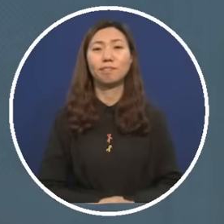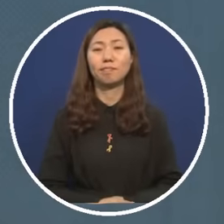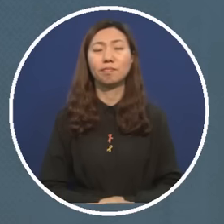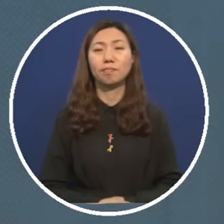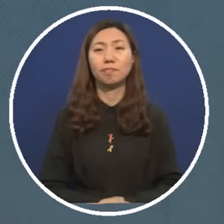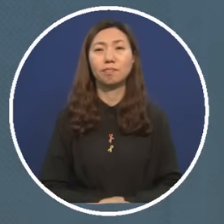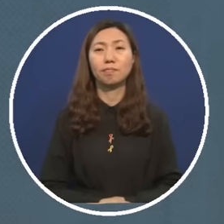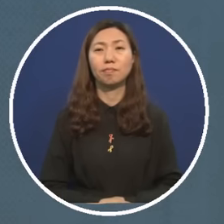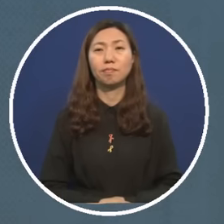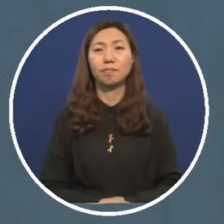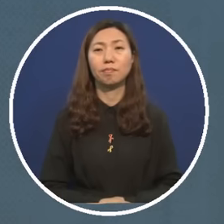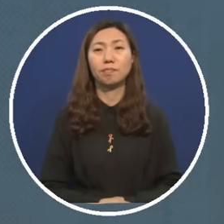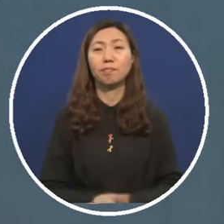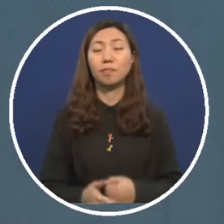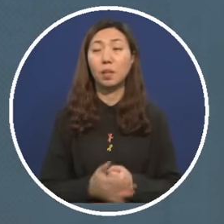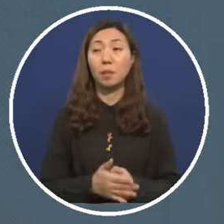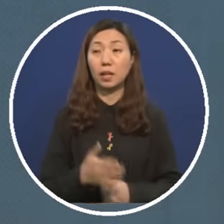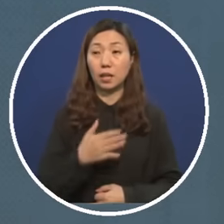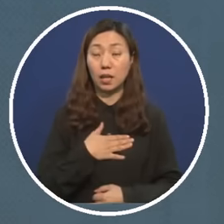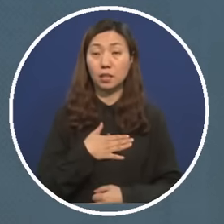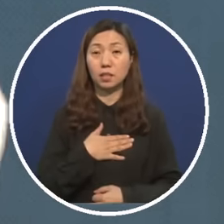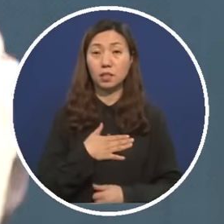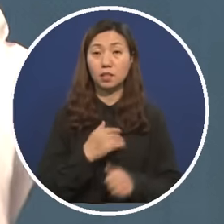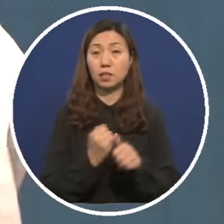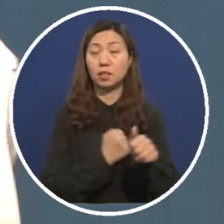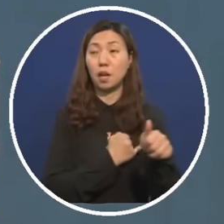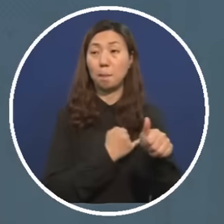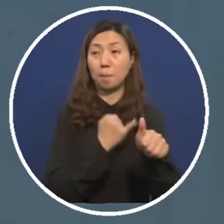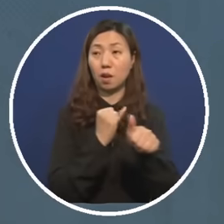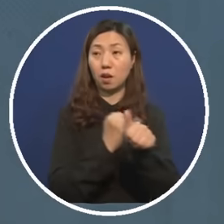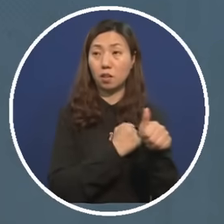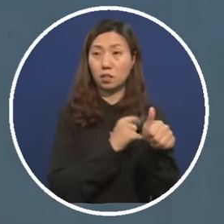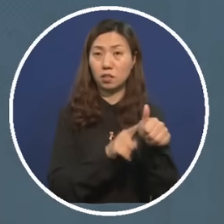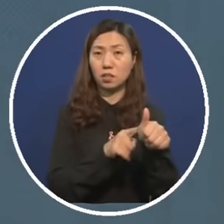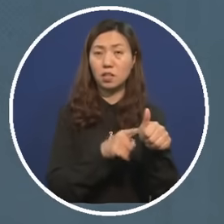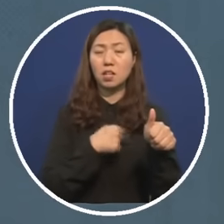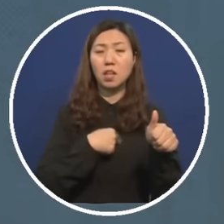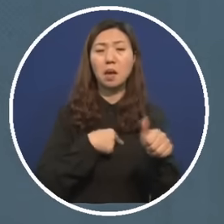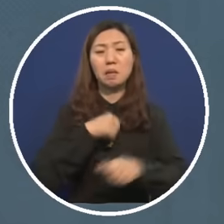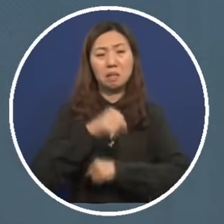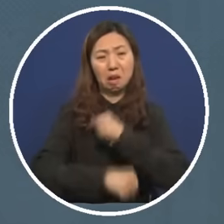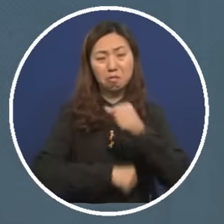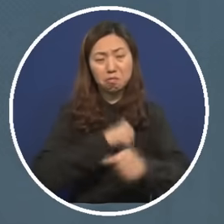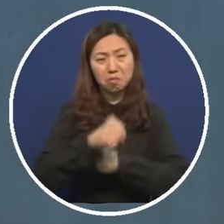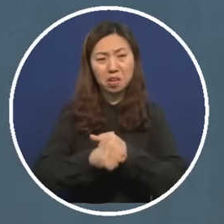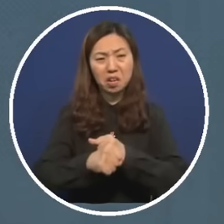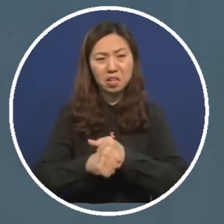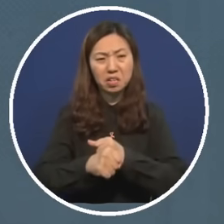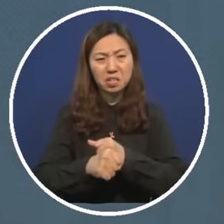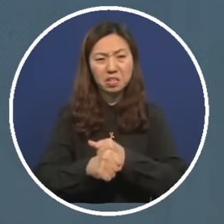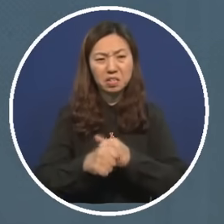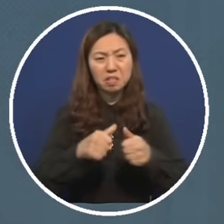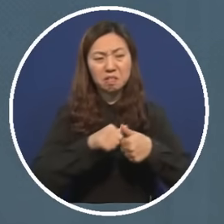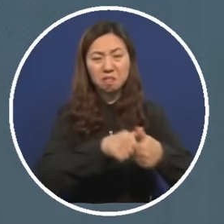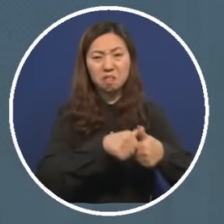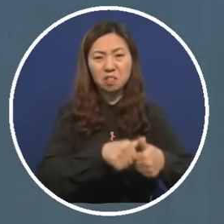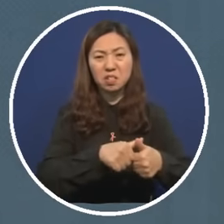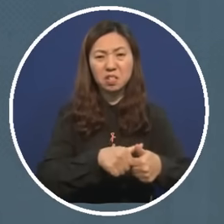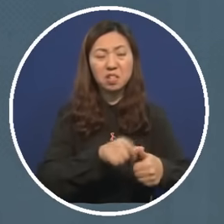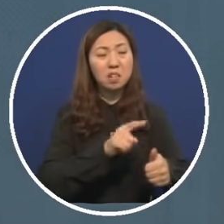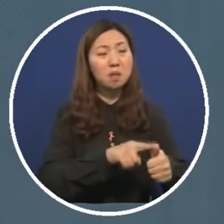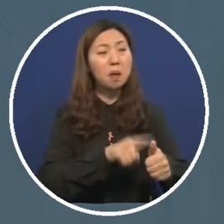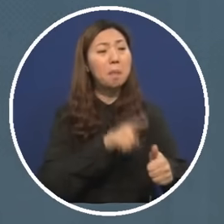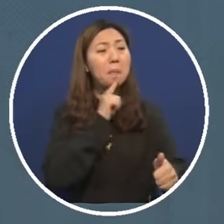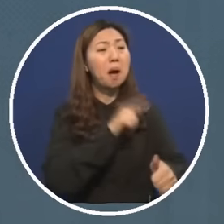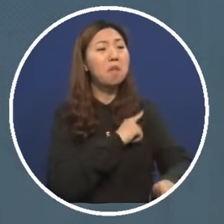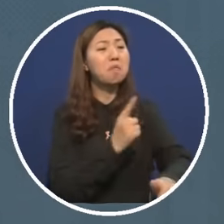그래서 나는 남편을 내 마음대로 어떻게 하겠다. 그런 말 하지 마세요. 네가 무슨 말할 권리가